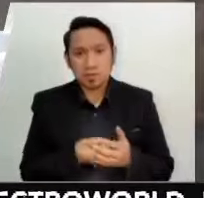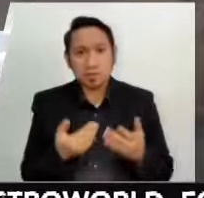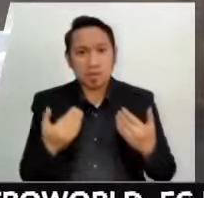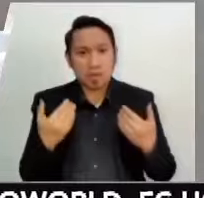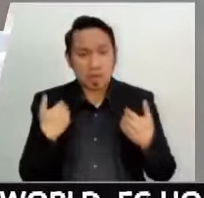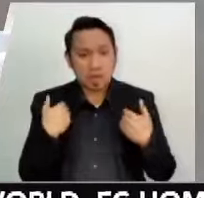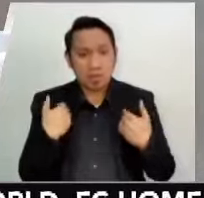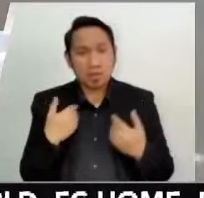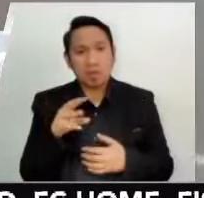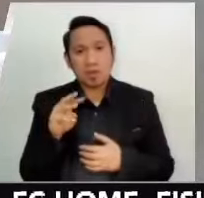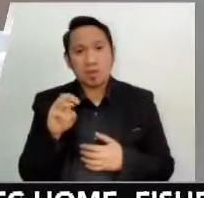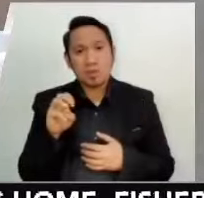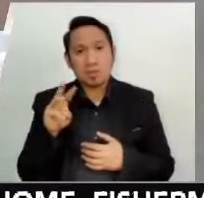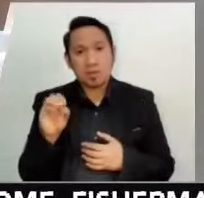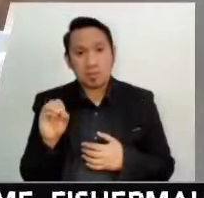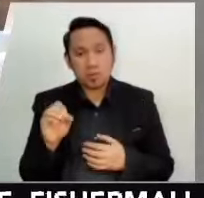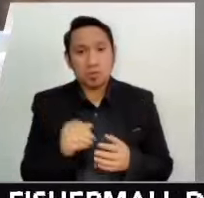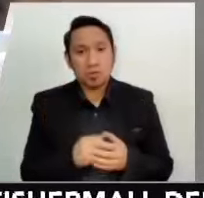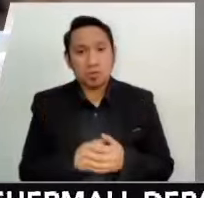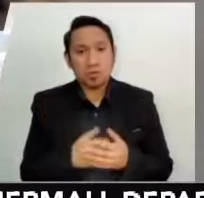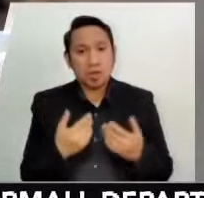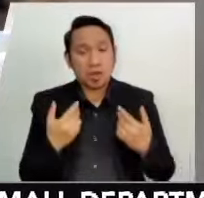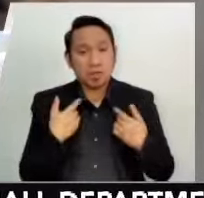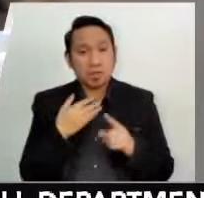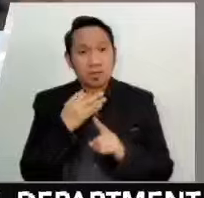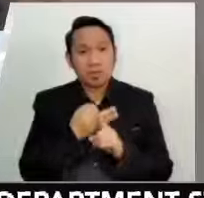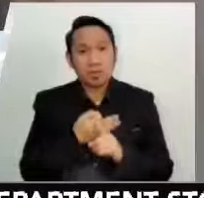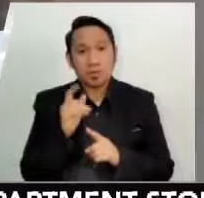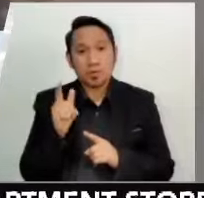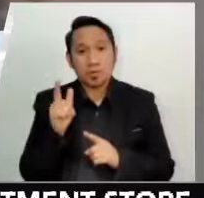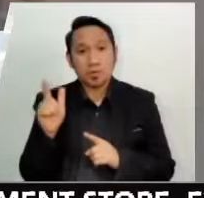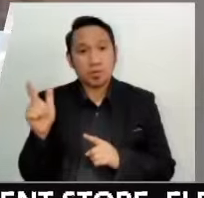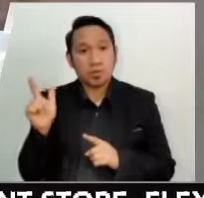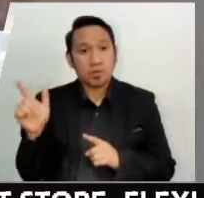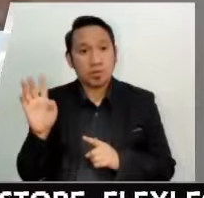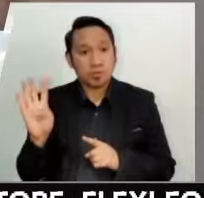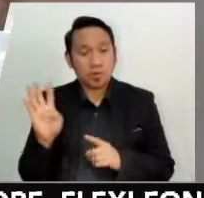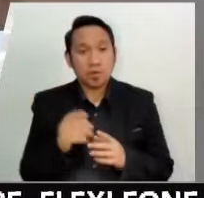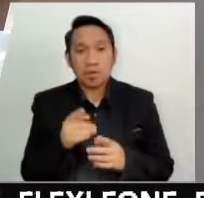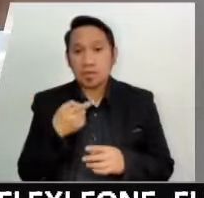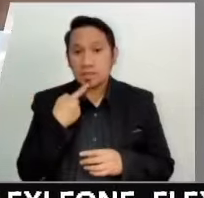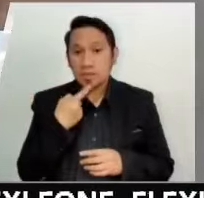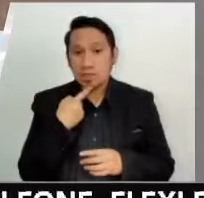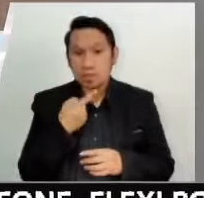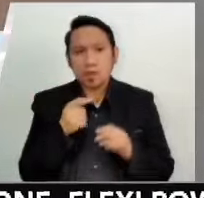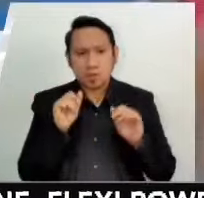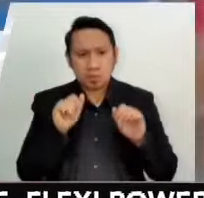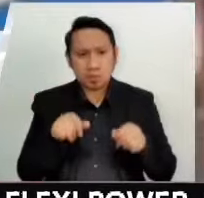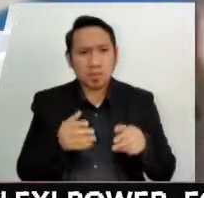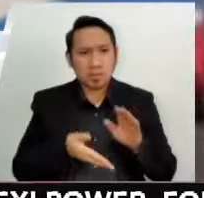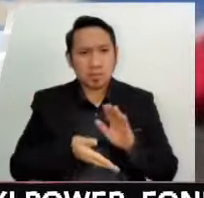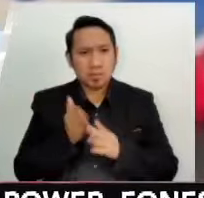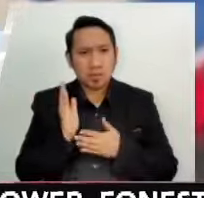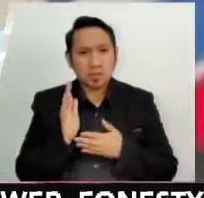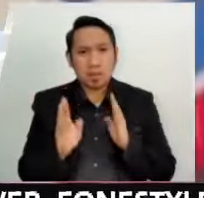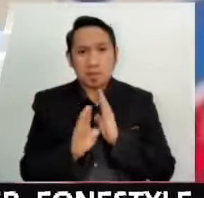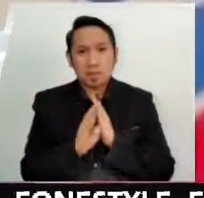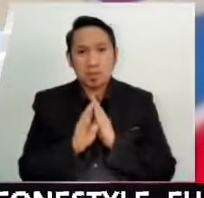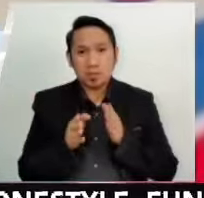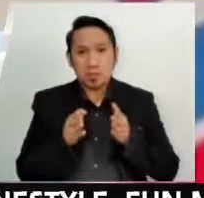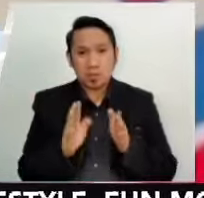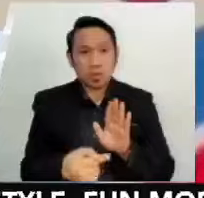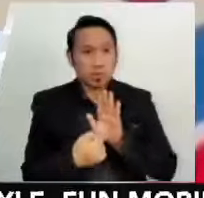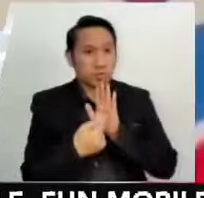memorandum sila na may petsang February 20, 2024 na nagsasaad na pwede silang dumaan sa busway. Ipinakita nila ito sa SAIC